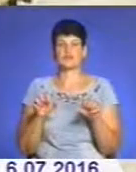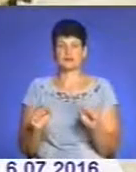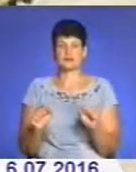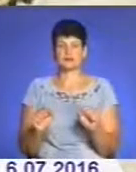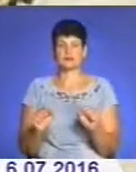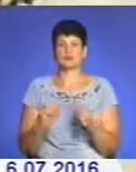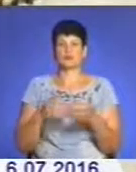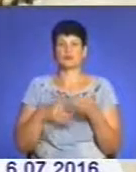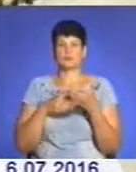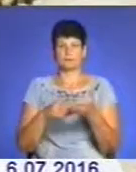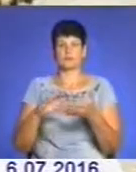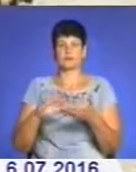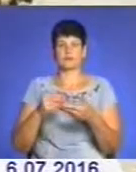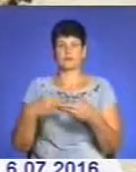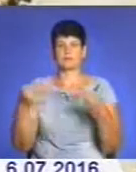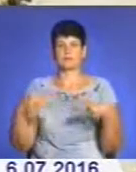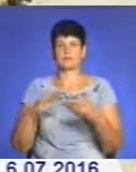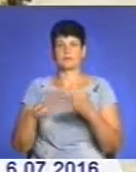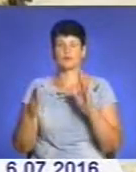заключенню контракту направлені навчальні центри